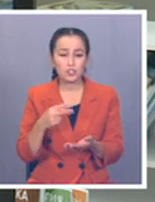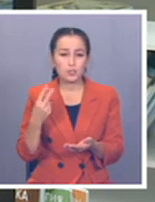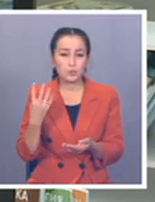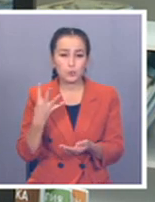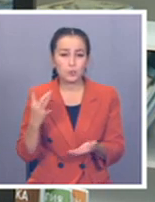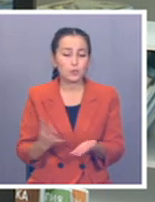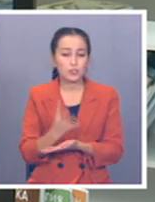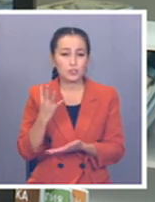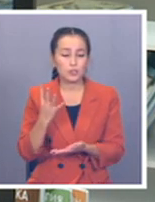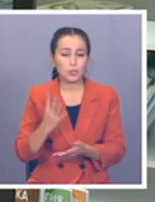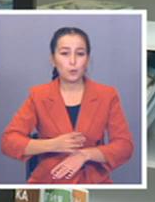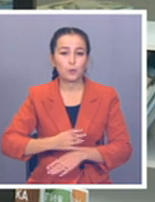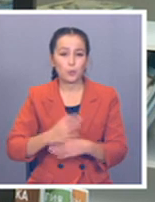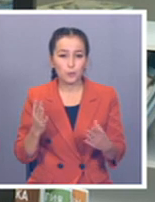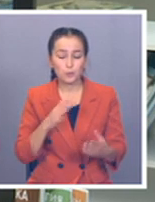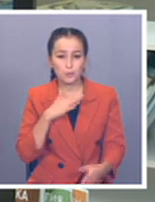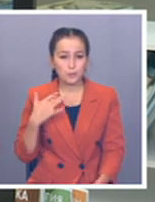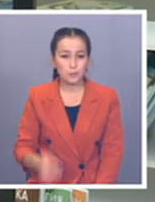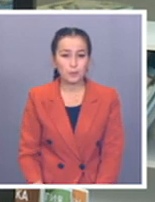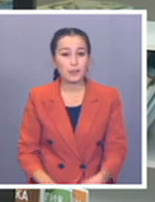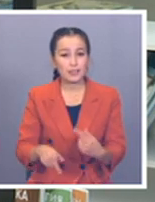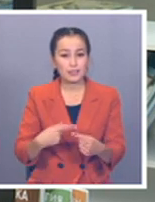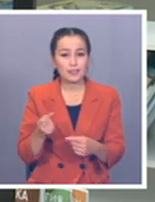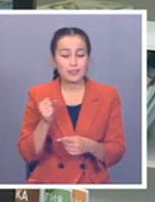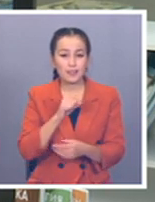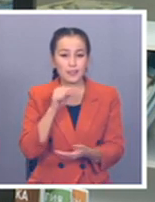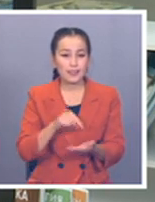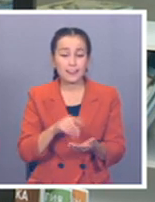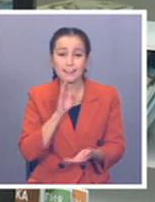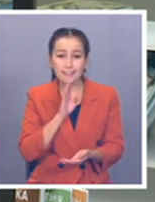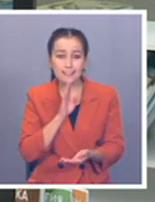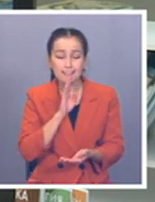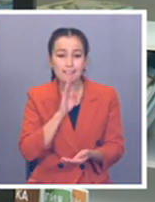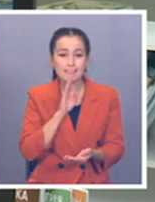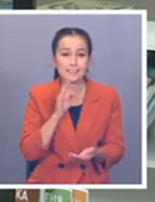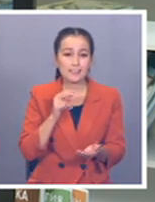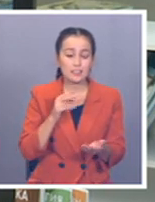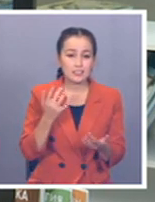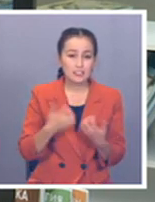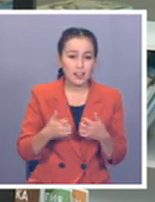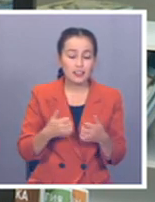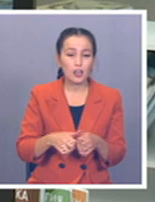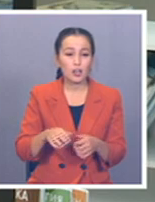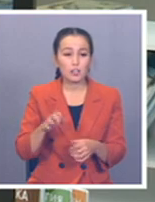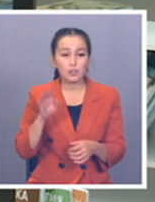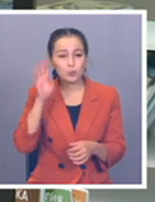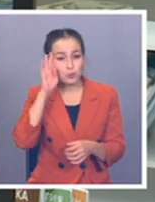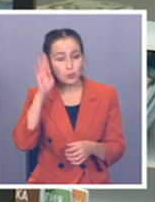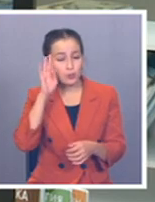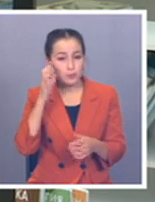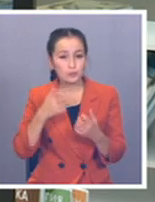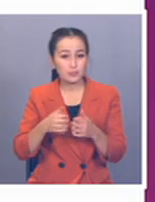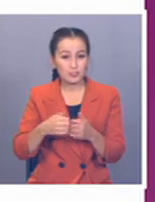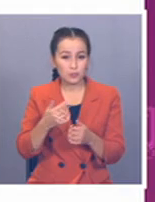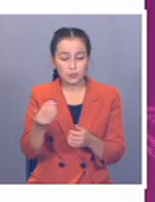екен. Келесі сұрақ, қыз балалардың саны ұл балалар санының қандай бөлігін құрайды? Бұл жерде керісінше